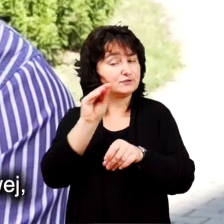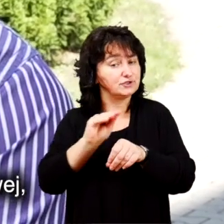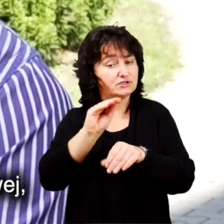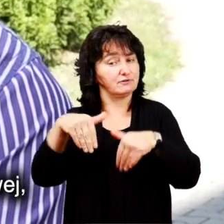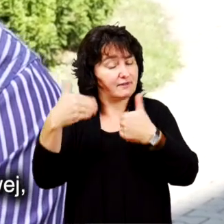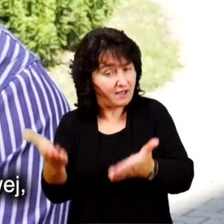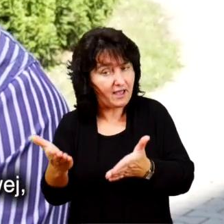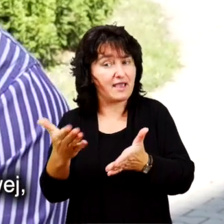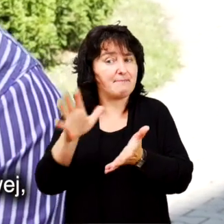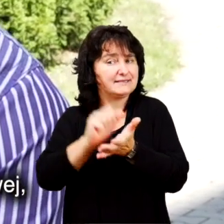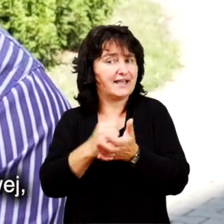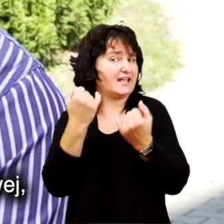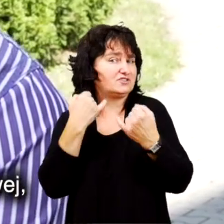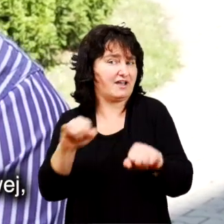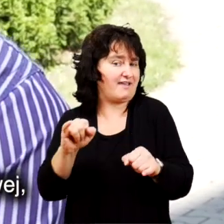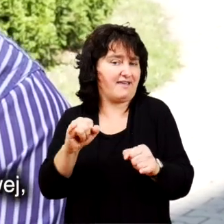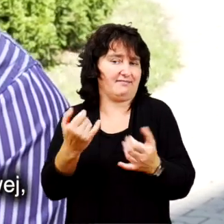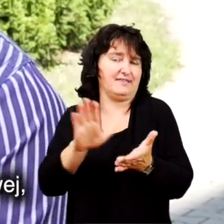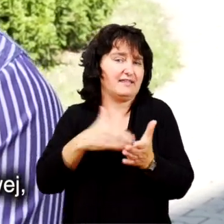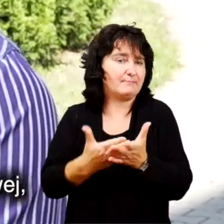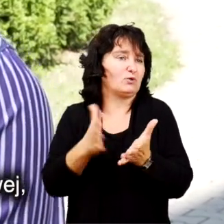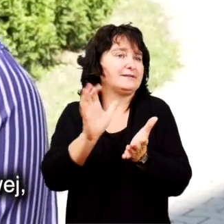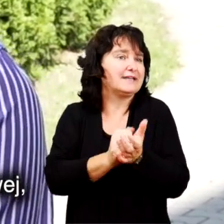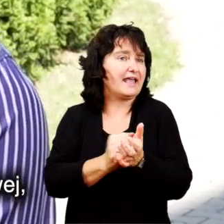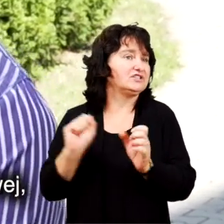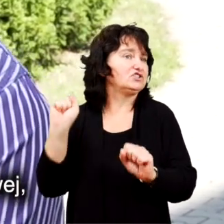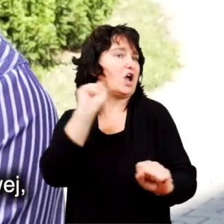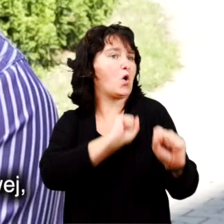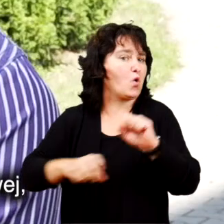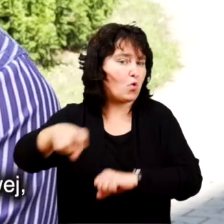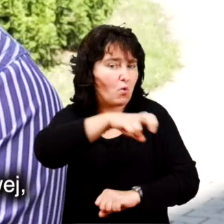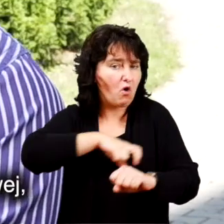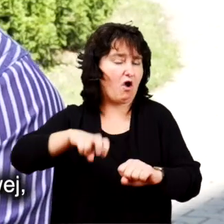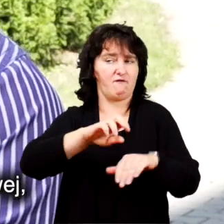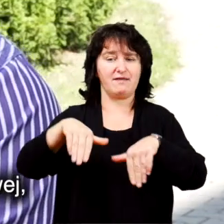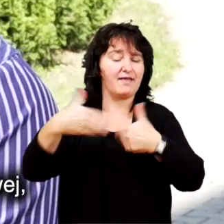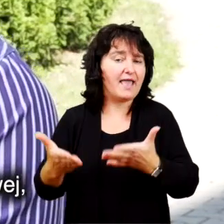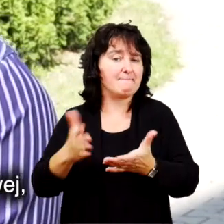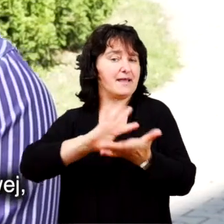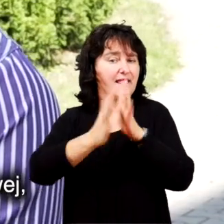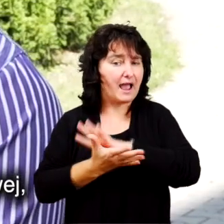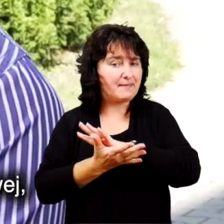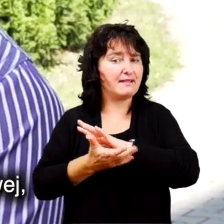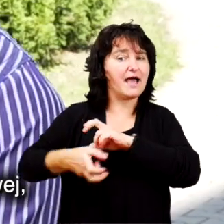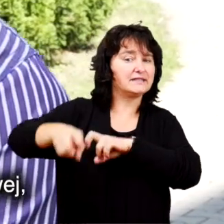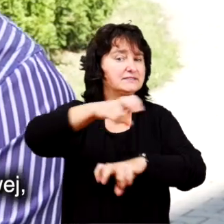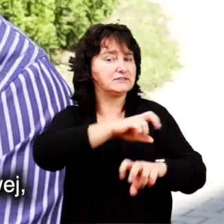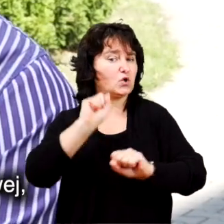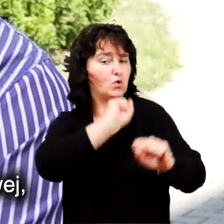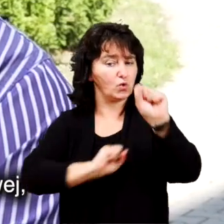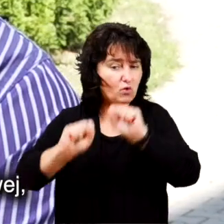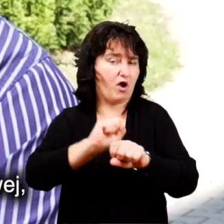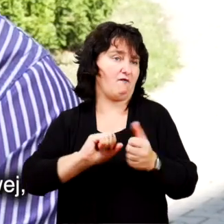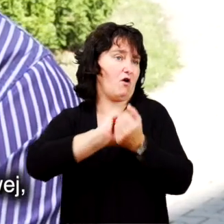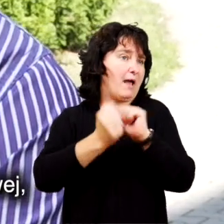tego w zajęciach o innym charakterze, na przykład zajęciach ruchowych, korzystają z rehabilitacji ruchowej,